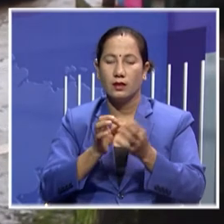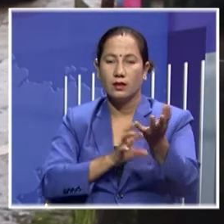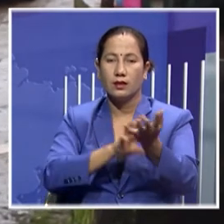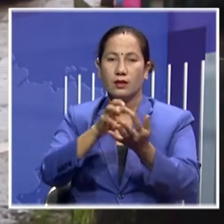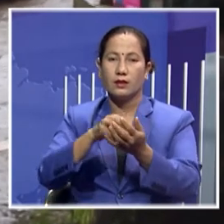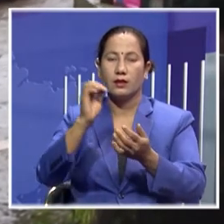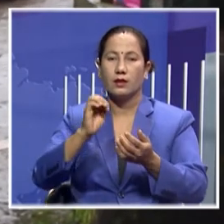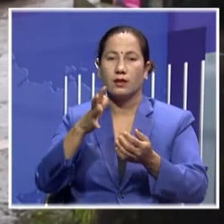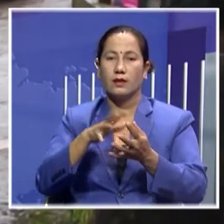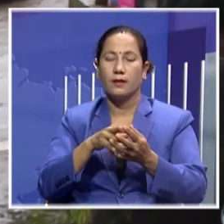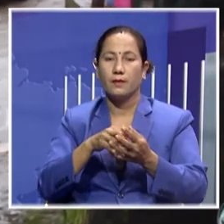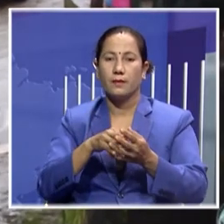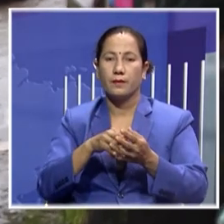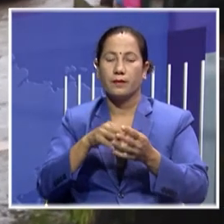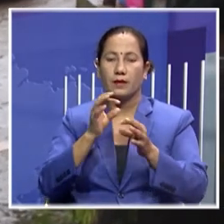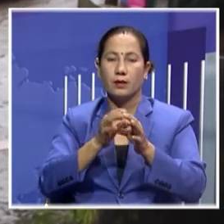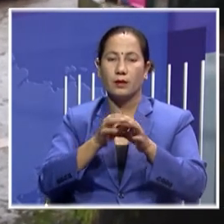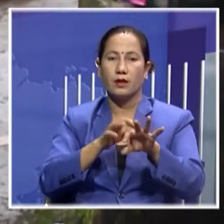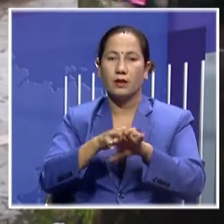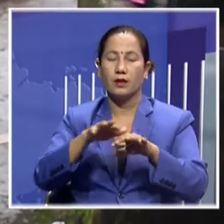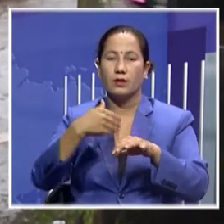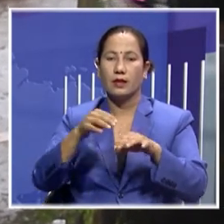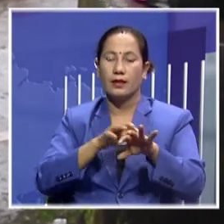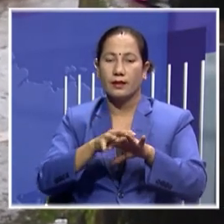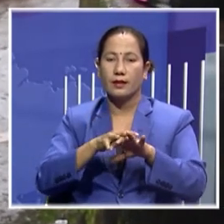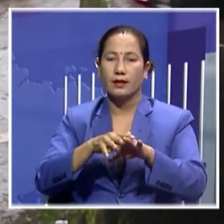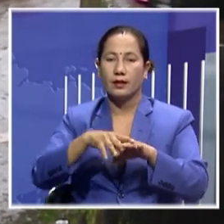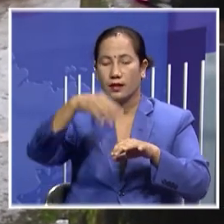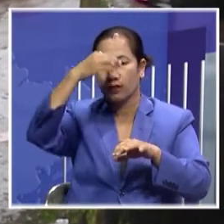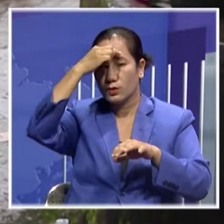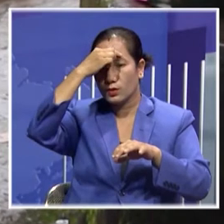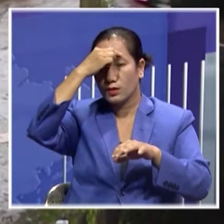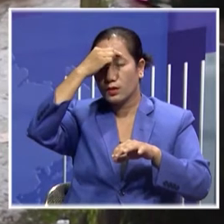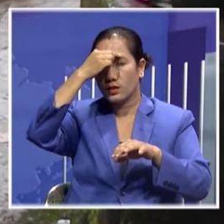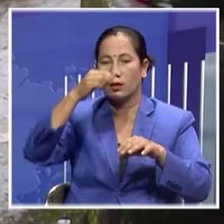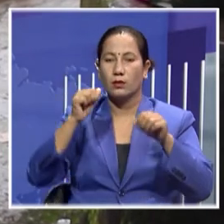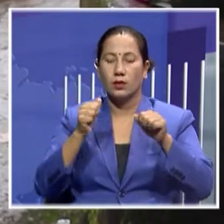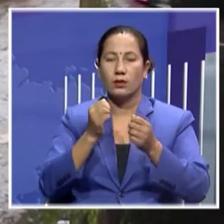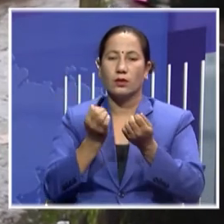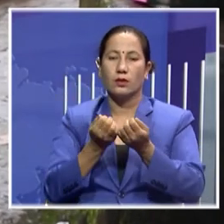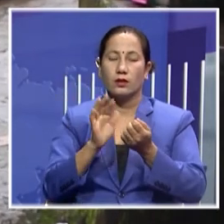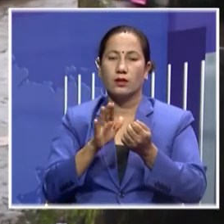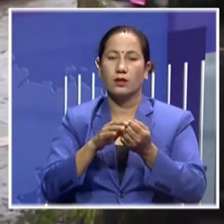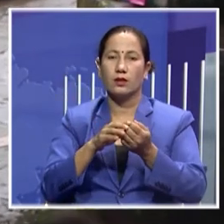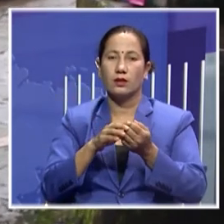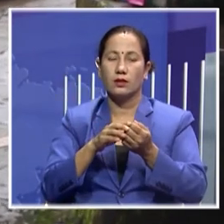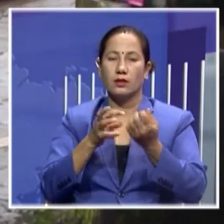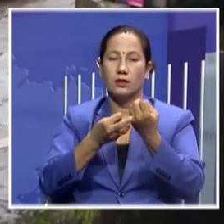सकेको छैन र व्यवसायीहरूले धेरै दुःख शास्तिहरू भोग्नु परेको छ र